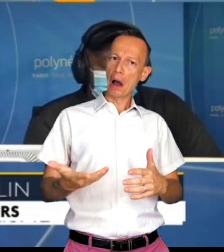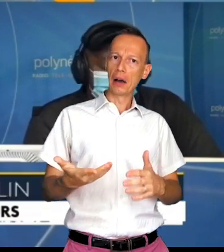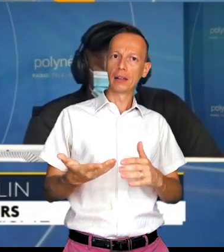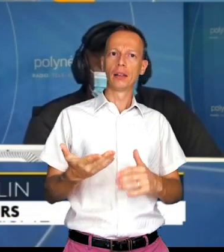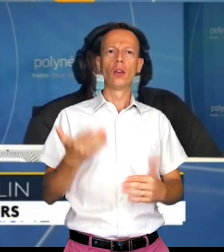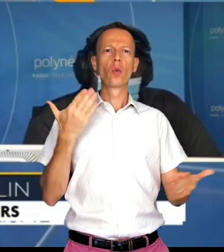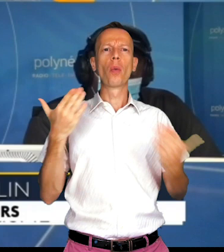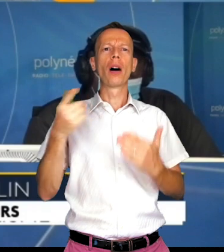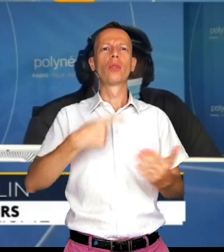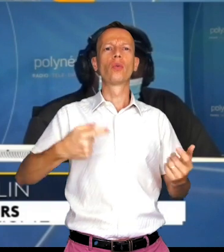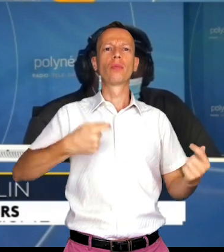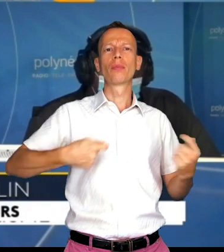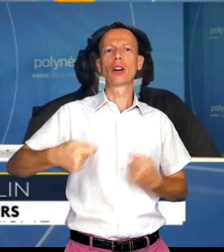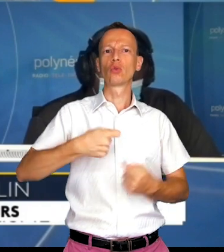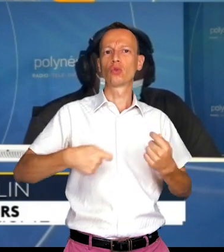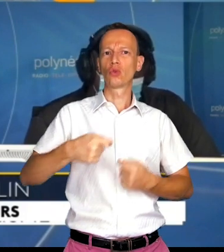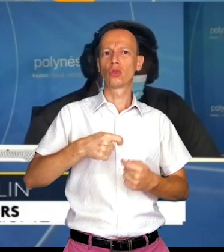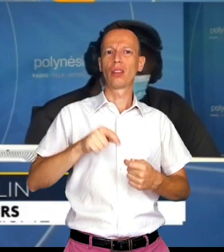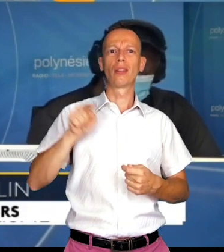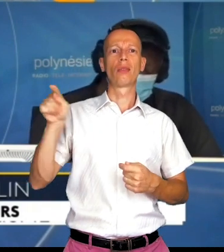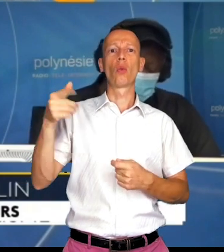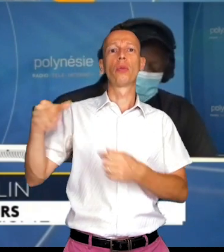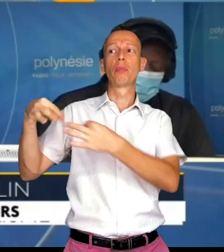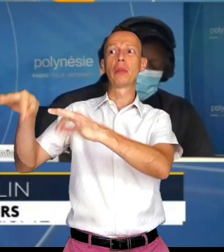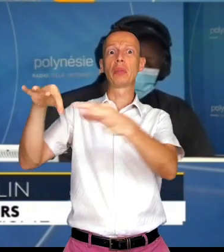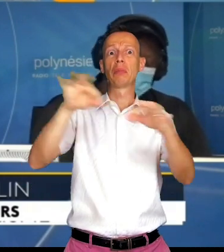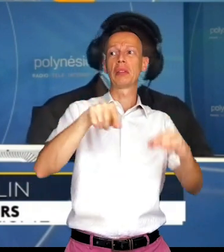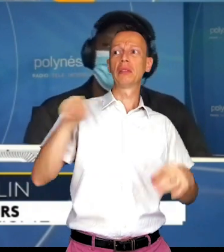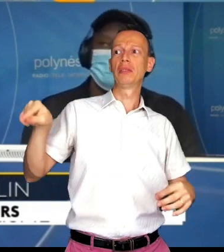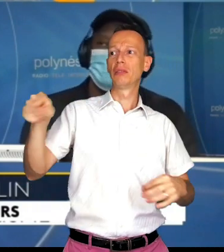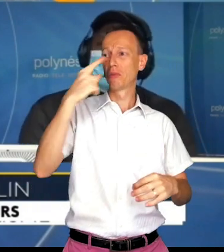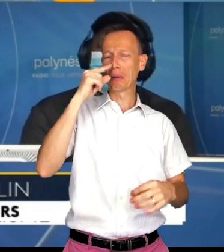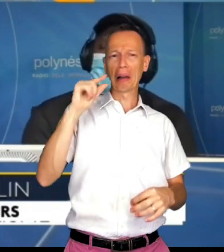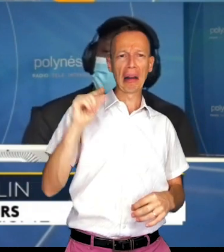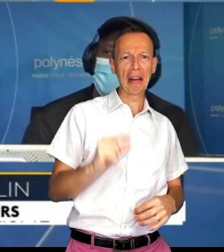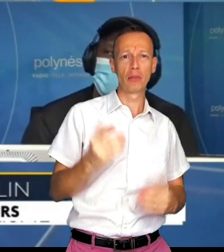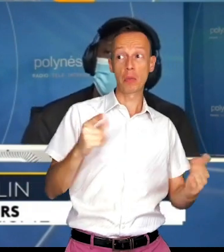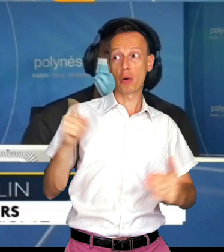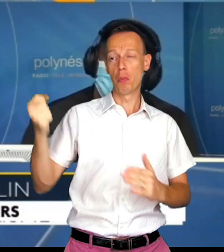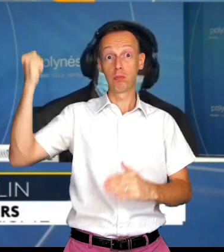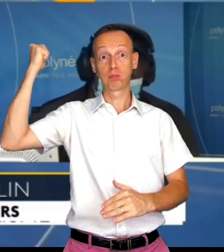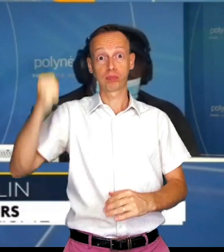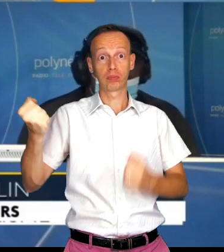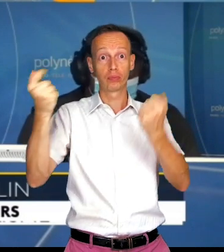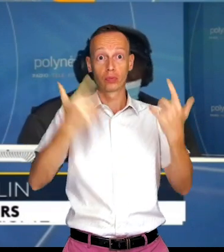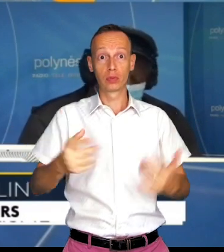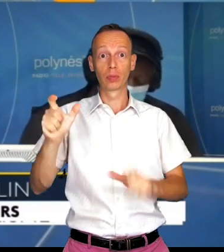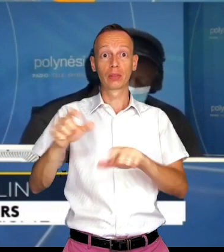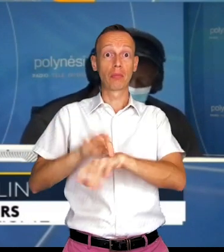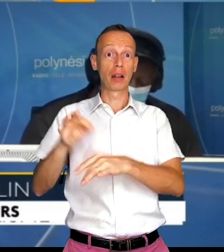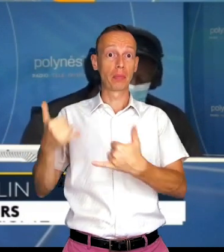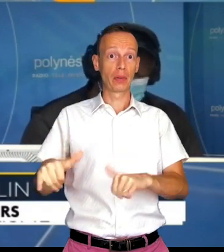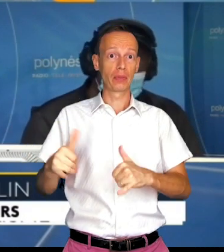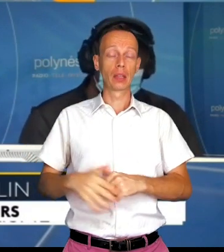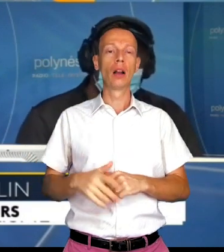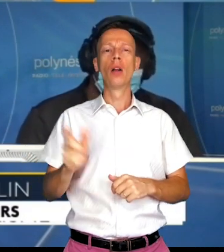une toute autre donne. Et comparé à nos marchés émetteurs, c'est franchement ridicule par rapport à leur